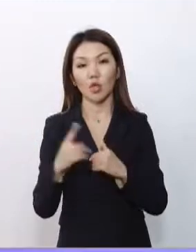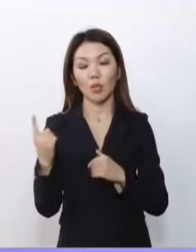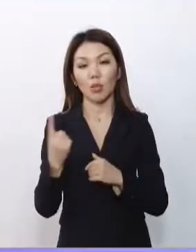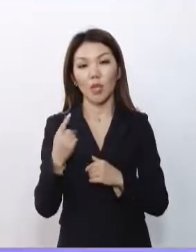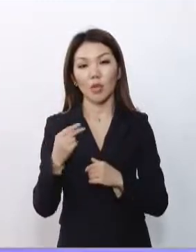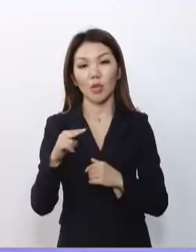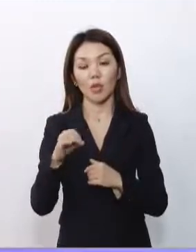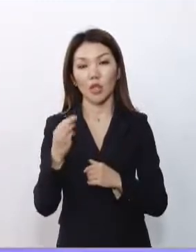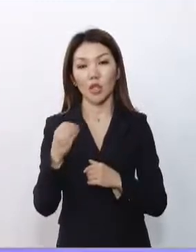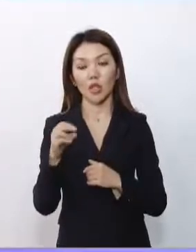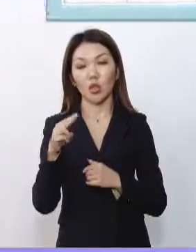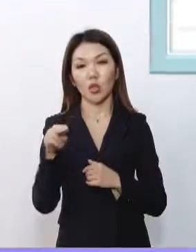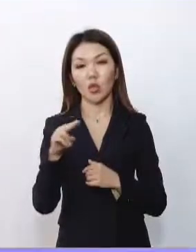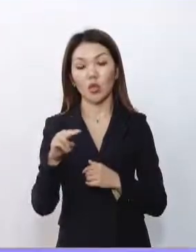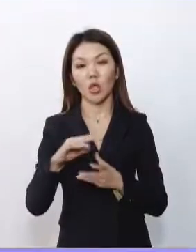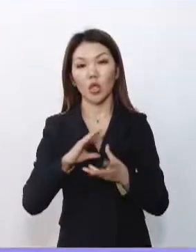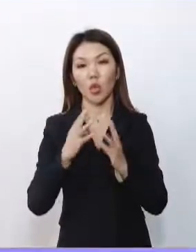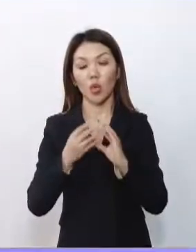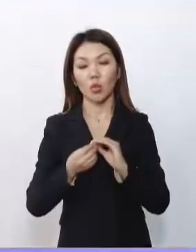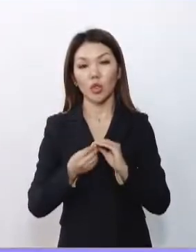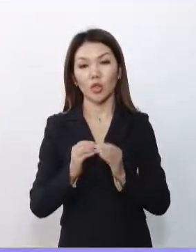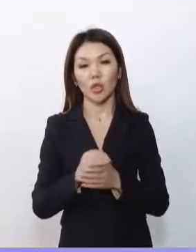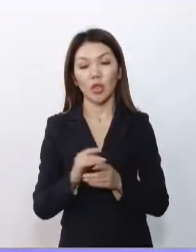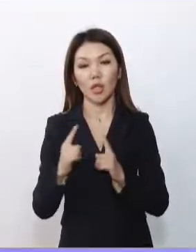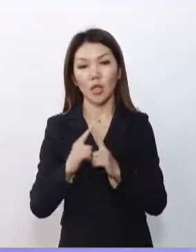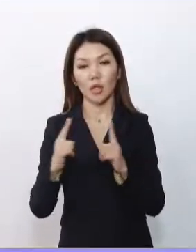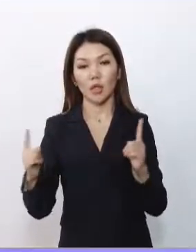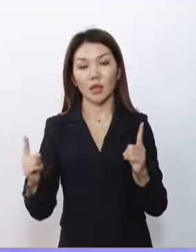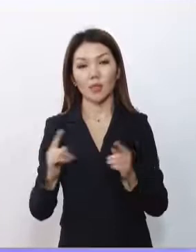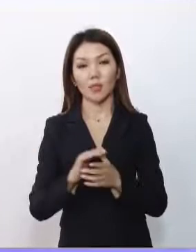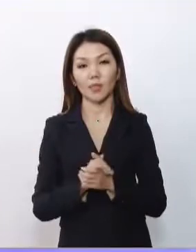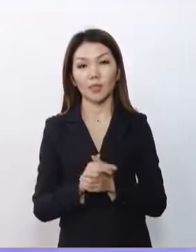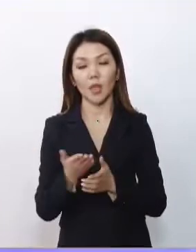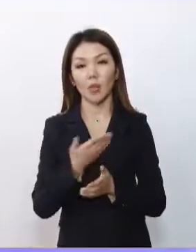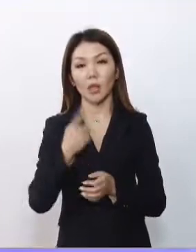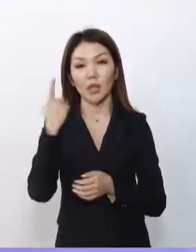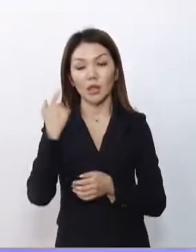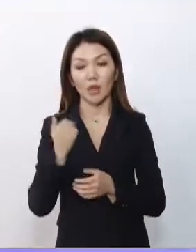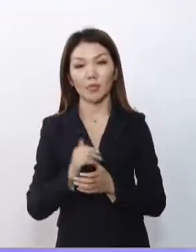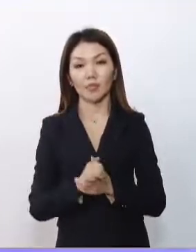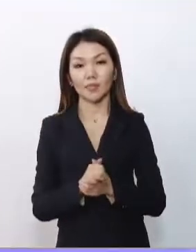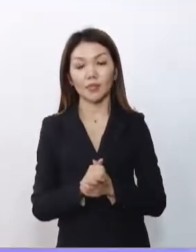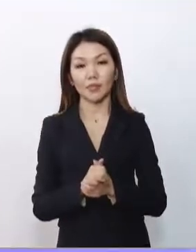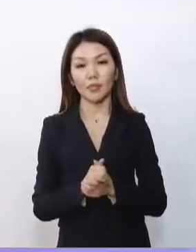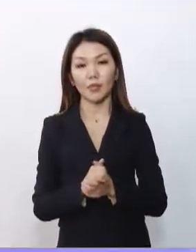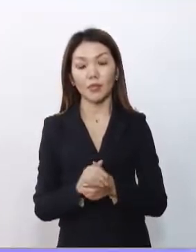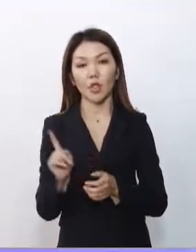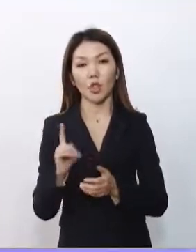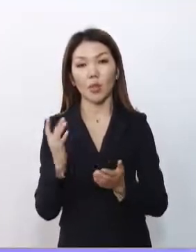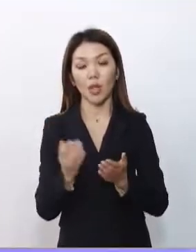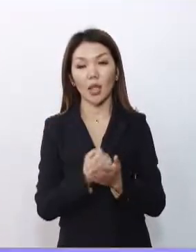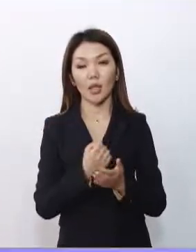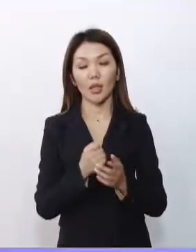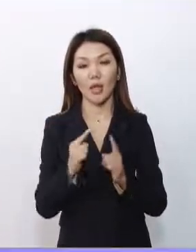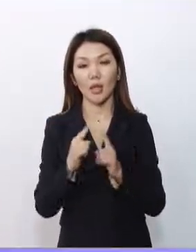общее расстояние общее расстояние мы знаем чтобы найти